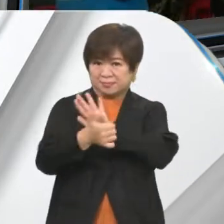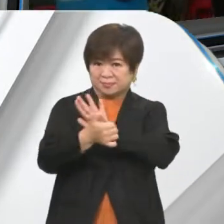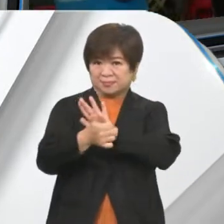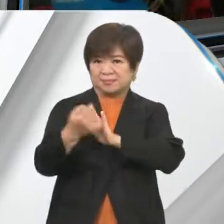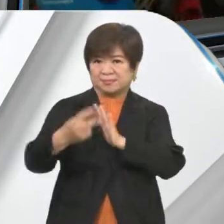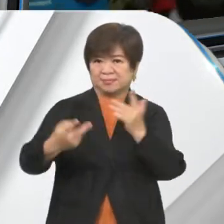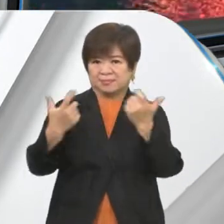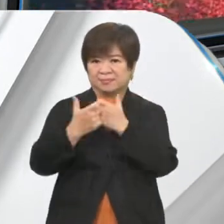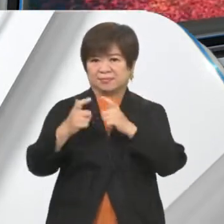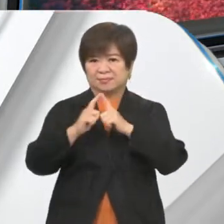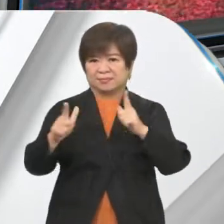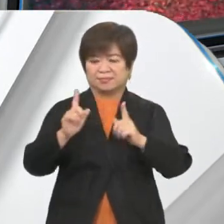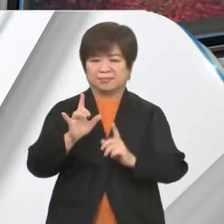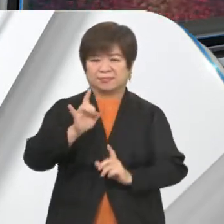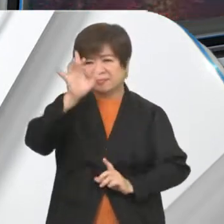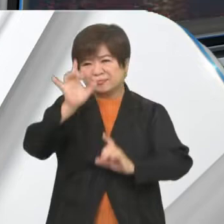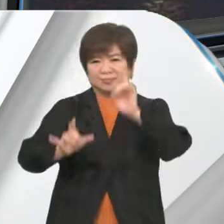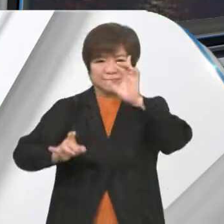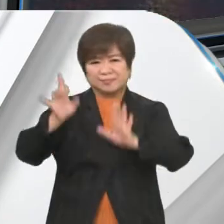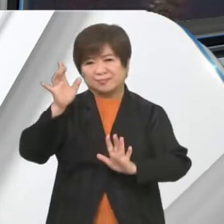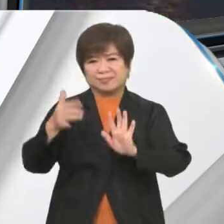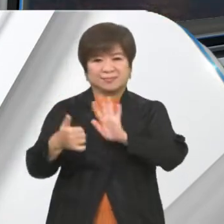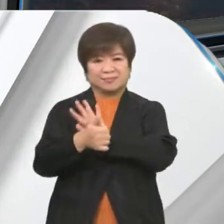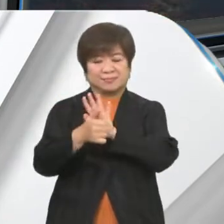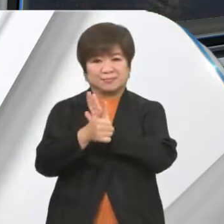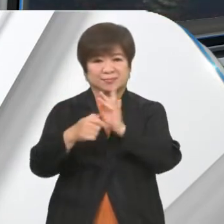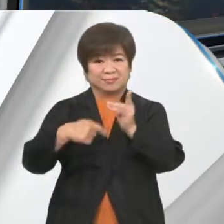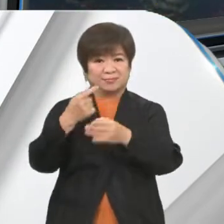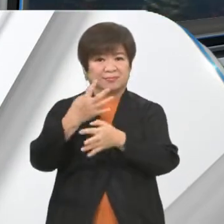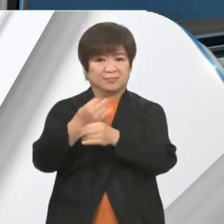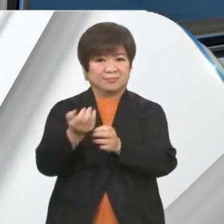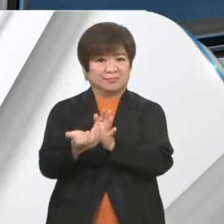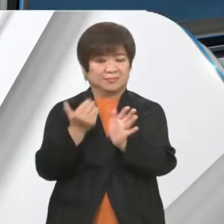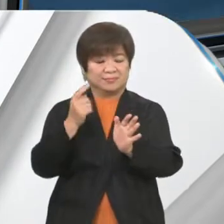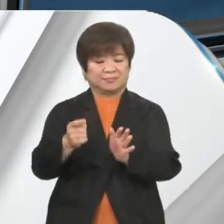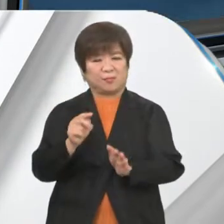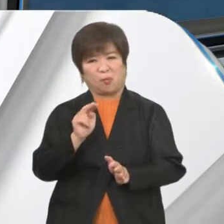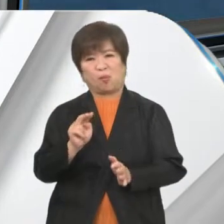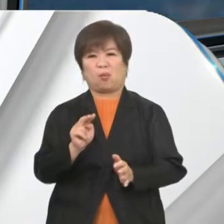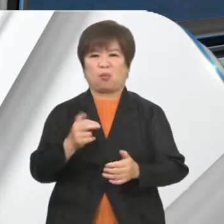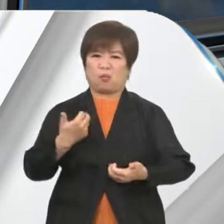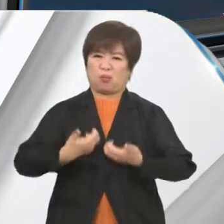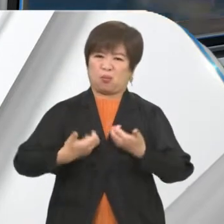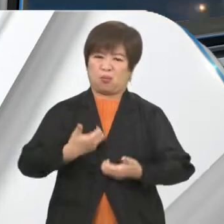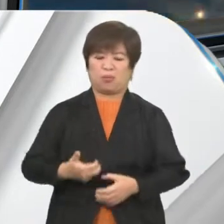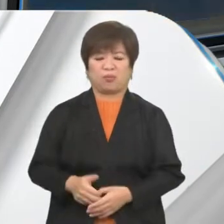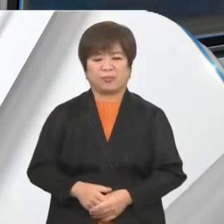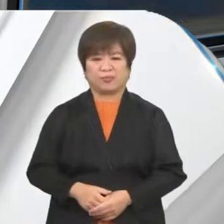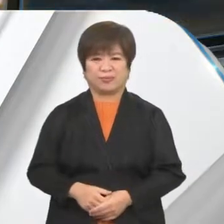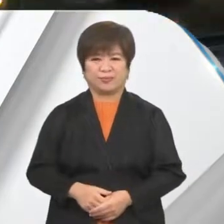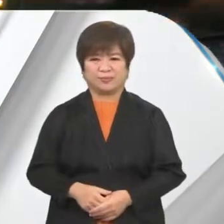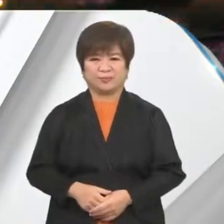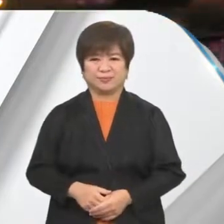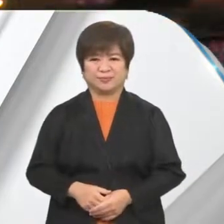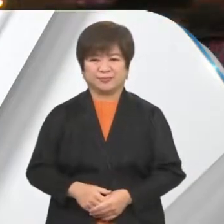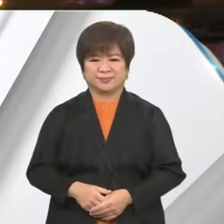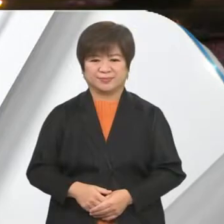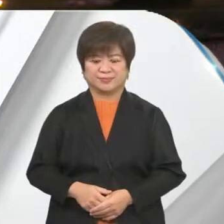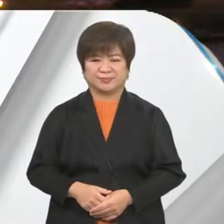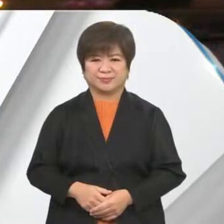韩皮下嘅太乙嘅天花抛绣，五一节嘅飞通迎着安呢。看看到你的